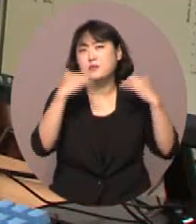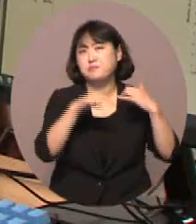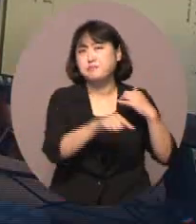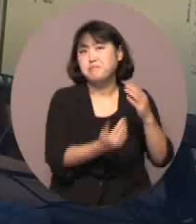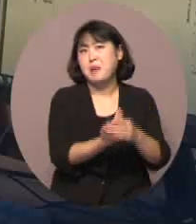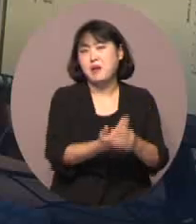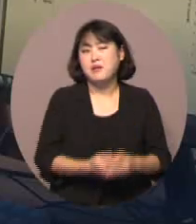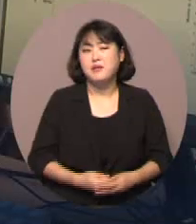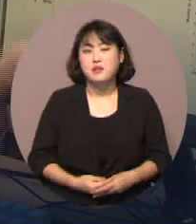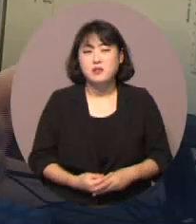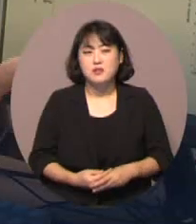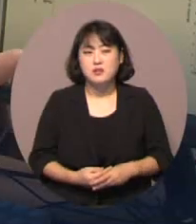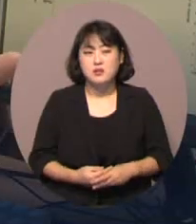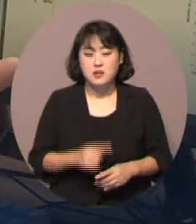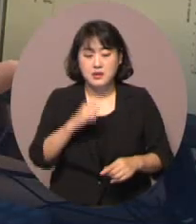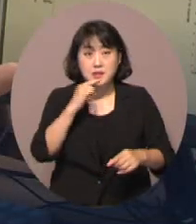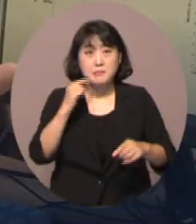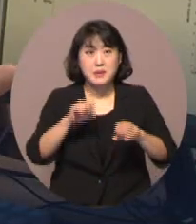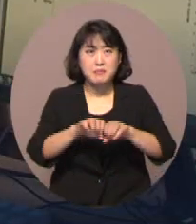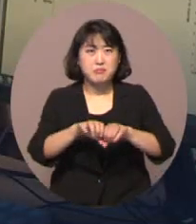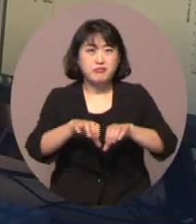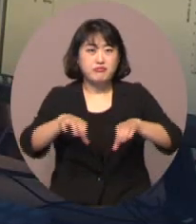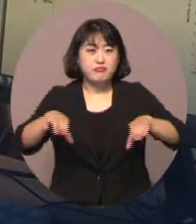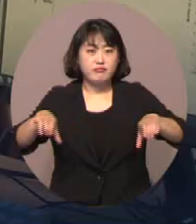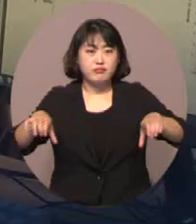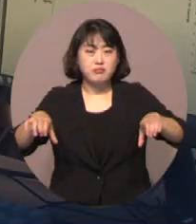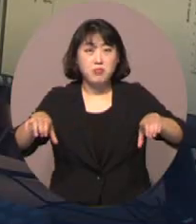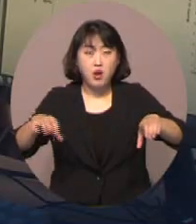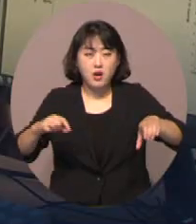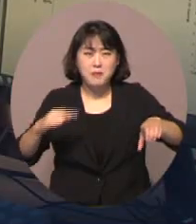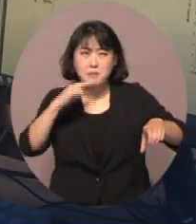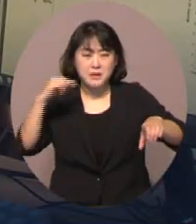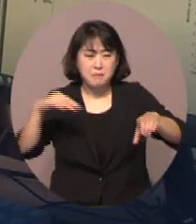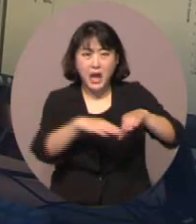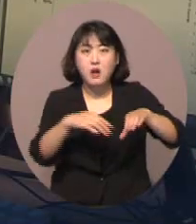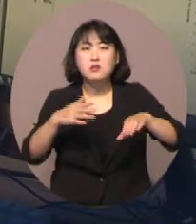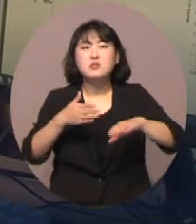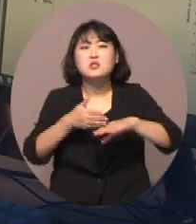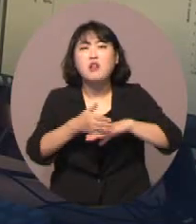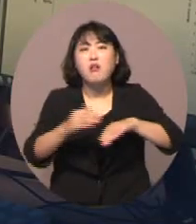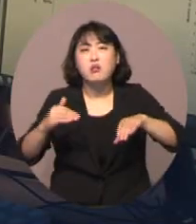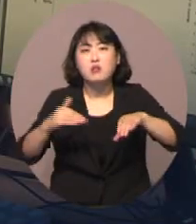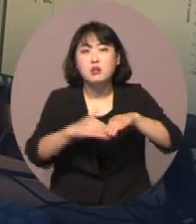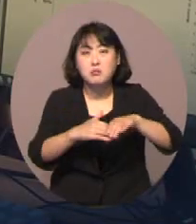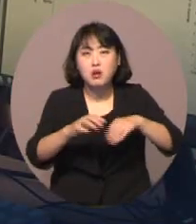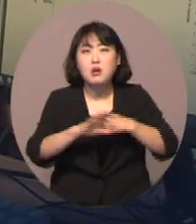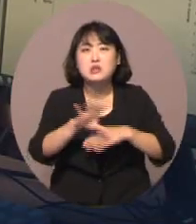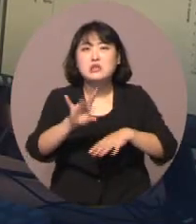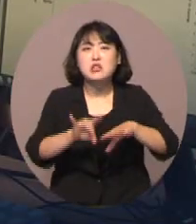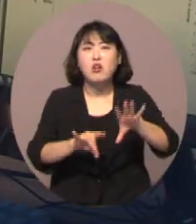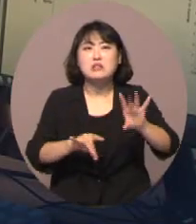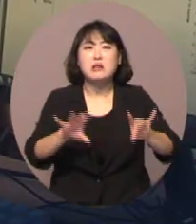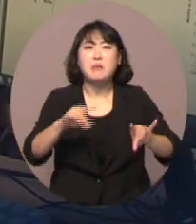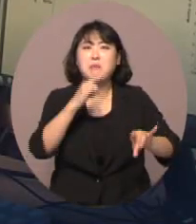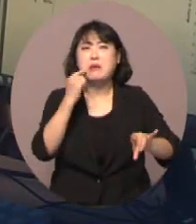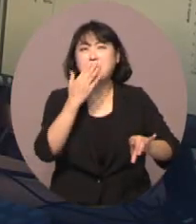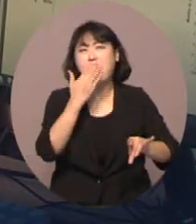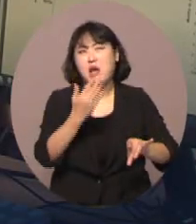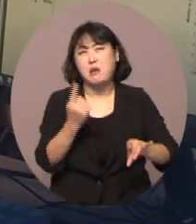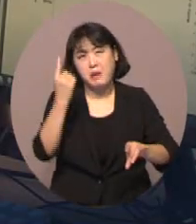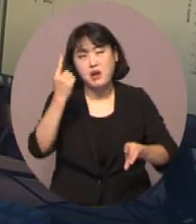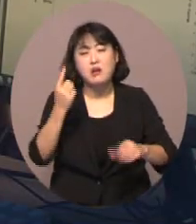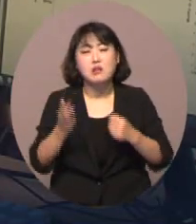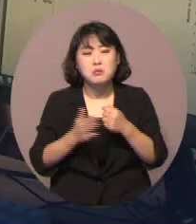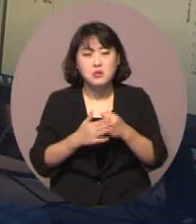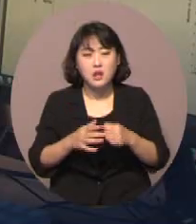혈관이 늘어나면 혈류 속도가 떨어지게 되는 거고 혈류 속도가 떨어지면 피가 끈적끈적해질 확률이 올라가는 거고 그러면